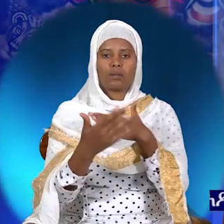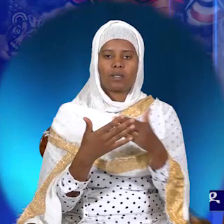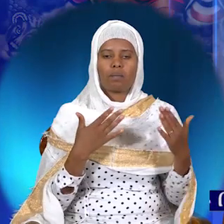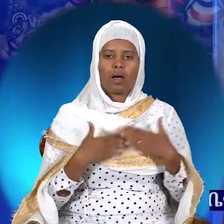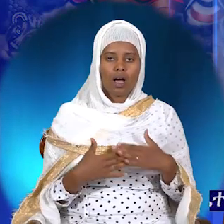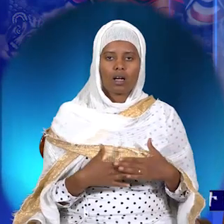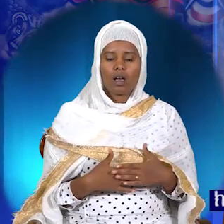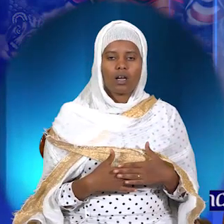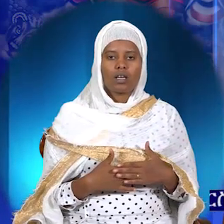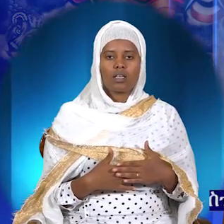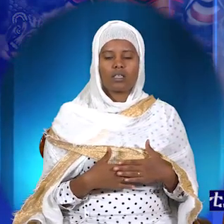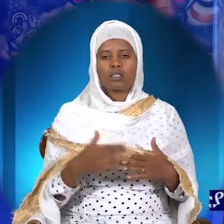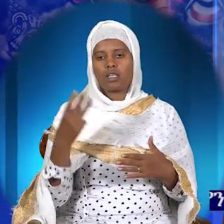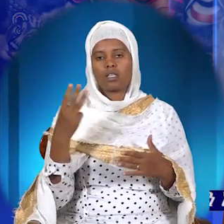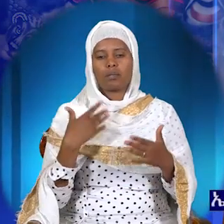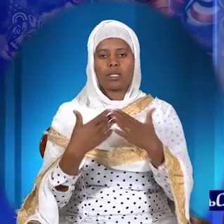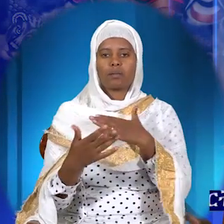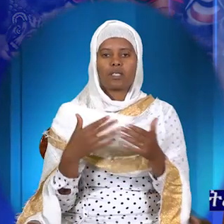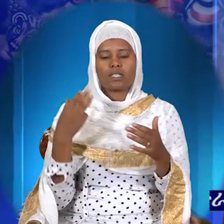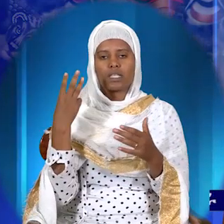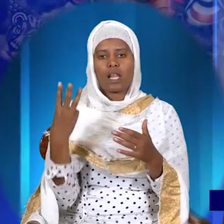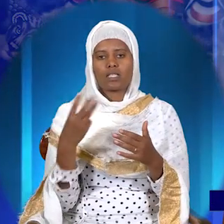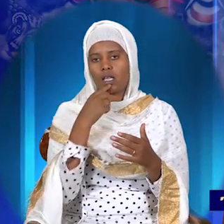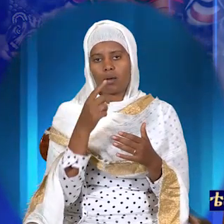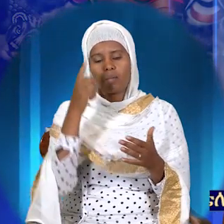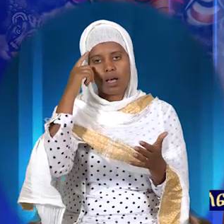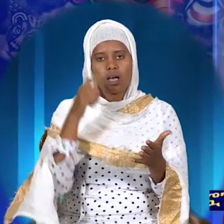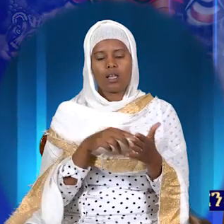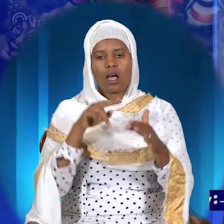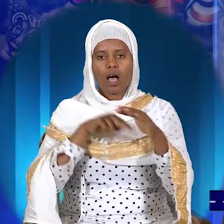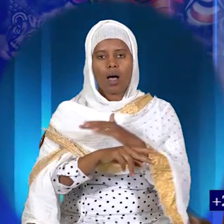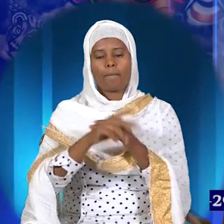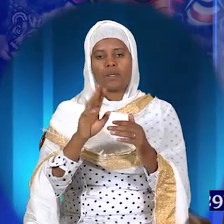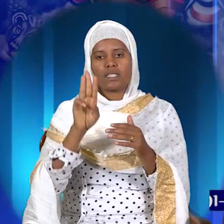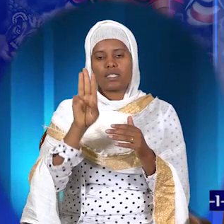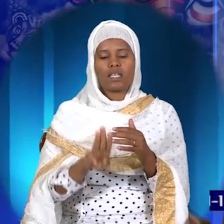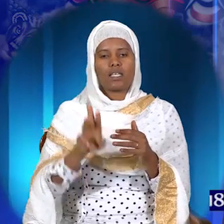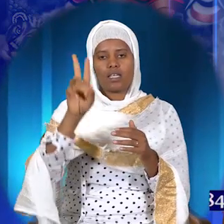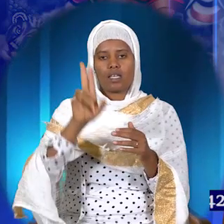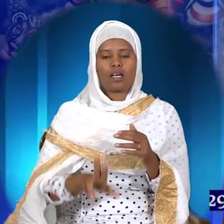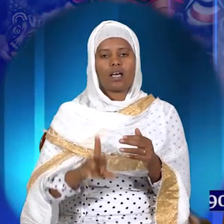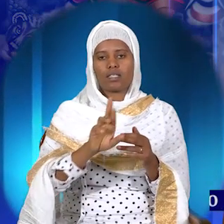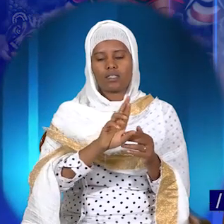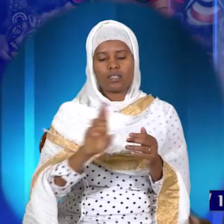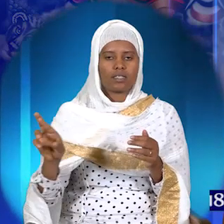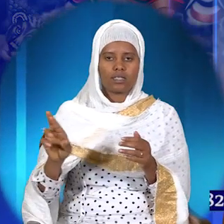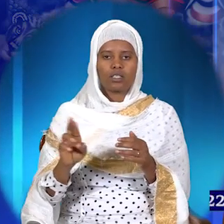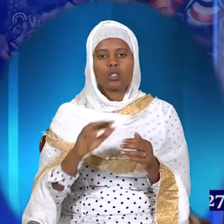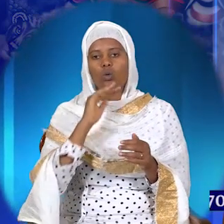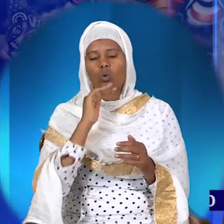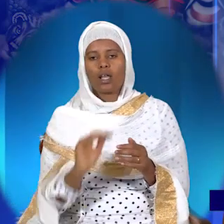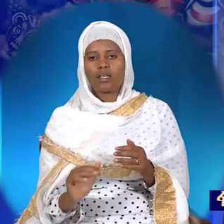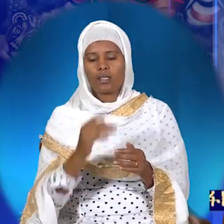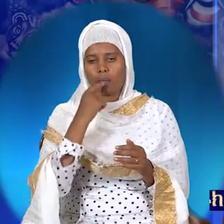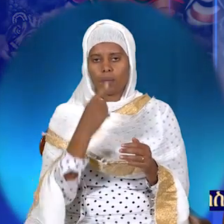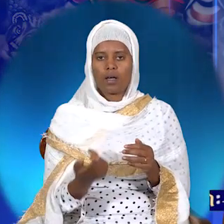ብስም ብግብሪ ብኣካል ብኣካል ሰለስተ ብግብሪ ሰለስተ እዮም ክንብል ከለና አብ ሰራጺ አብ አስራጺ